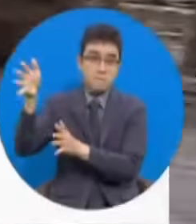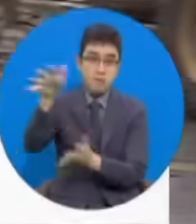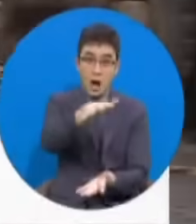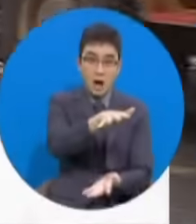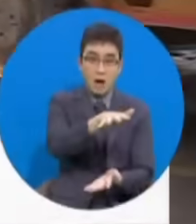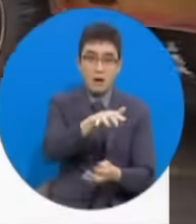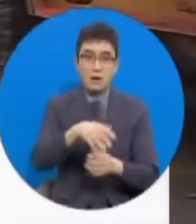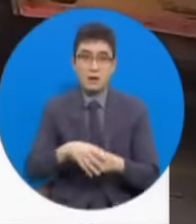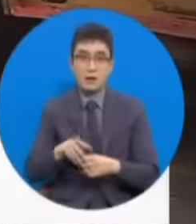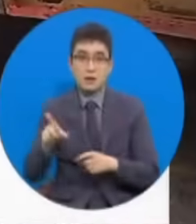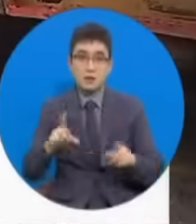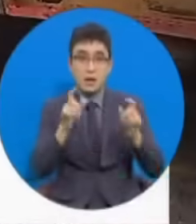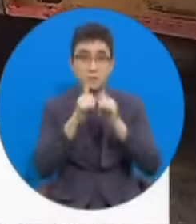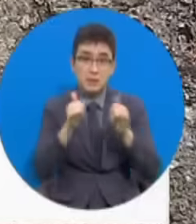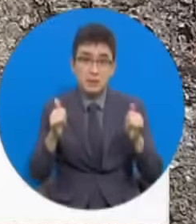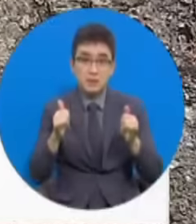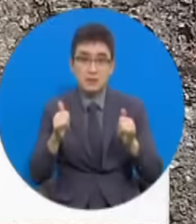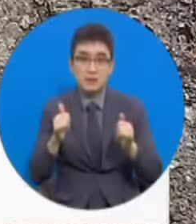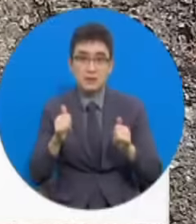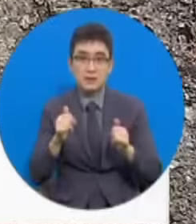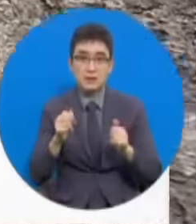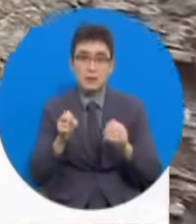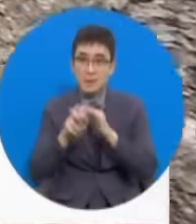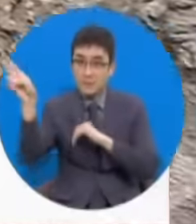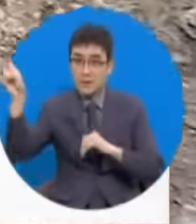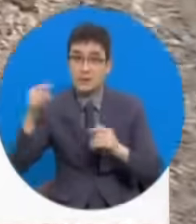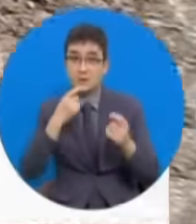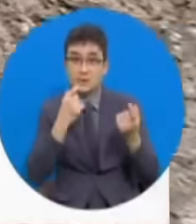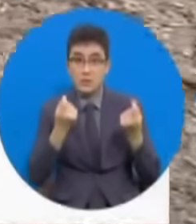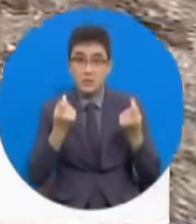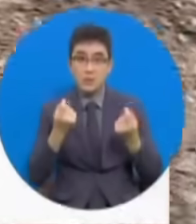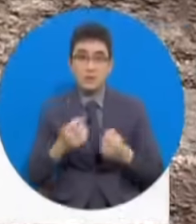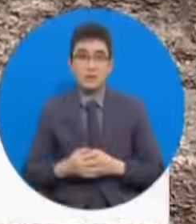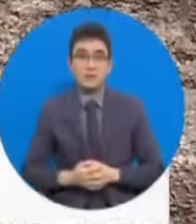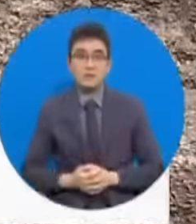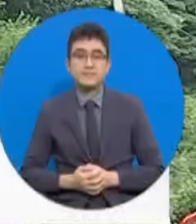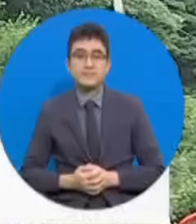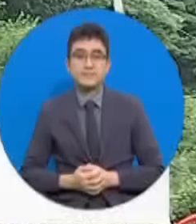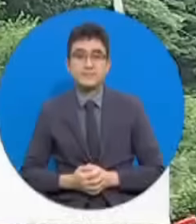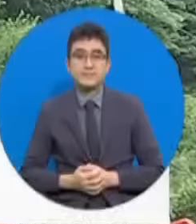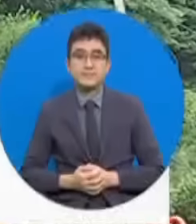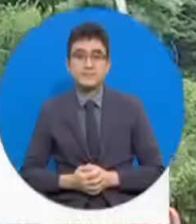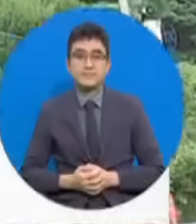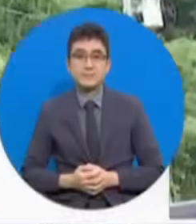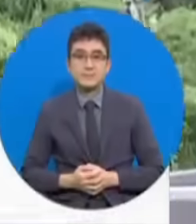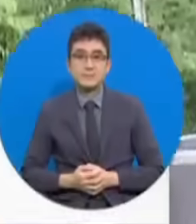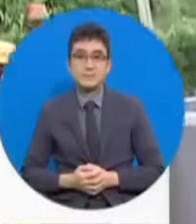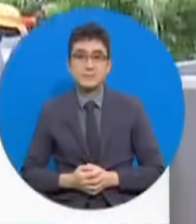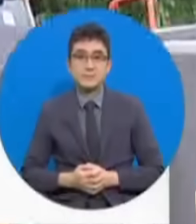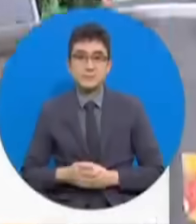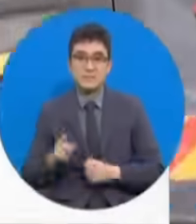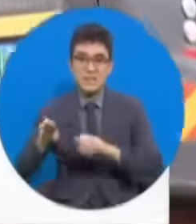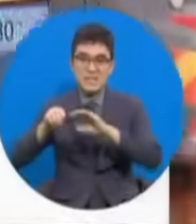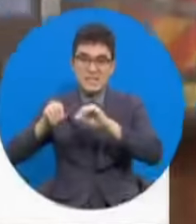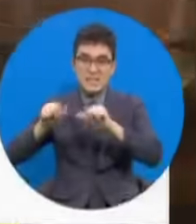인근 주민들이 홍제동 인근 대피하는 일도 있었는데 그것도 이